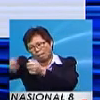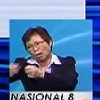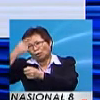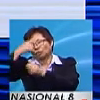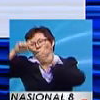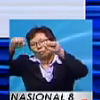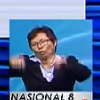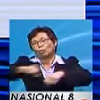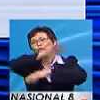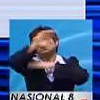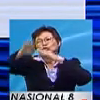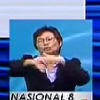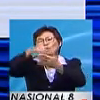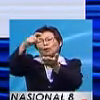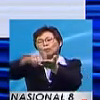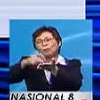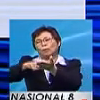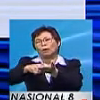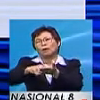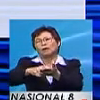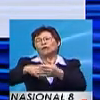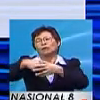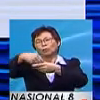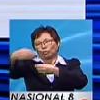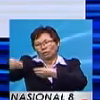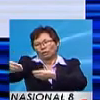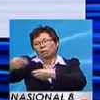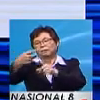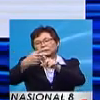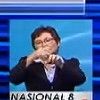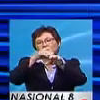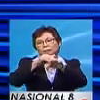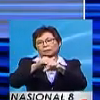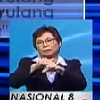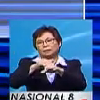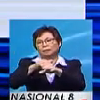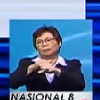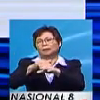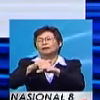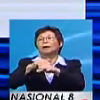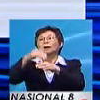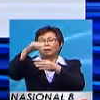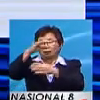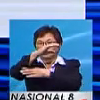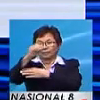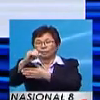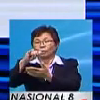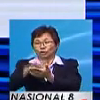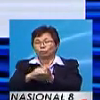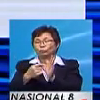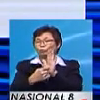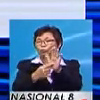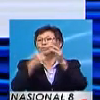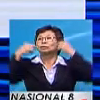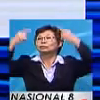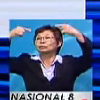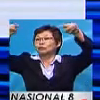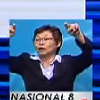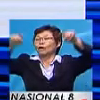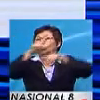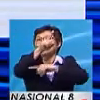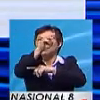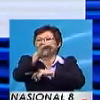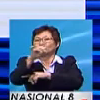bagi membolehkan semua hutang jangka pendek dikeluarkan daripada lembaran imbangan Syarikat itu langkah itu mencerminkan kejayaan besar